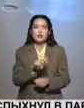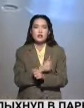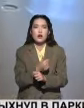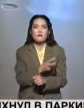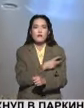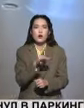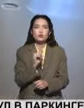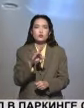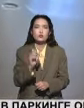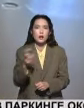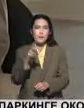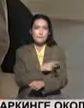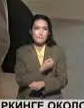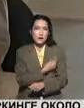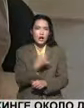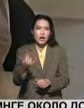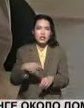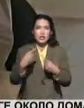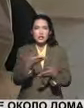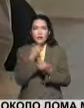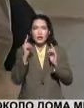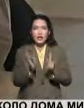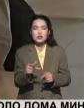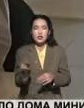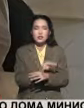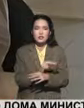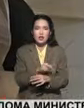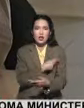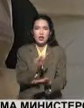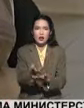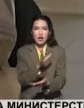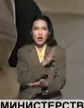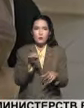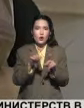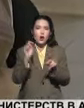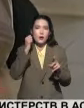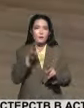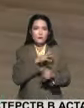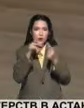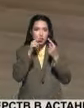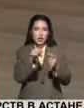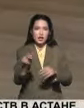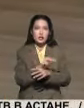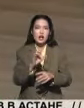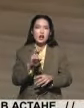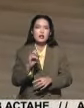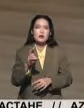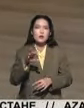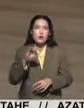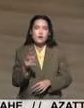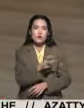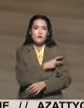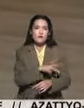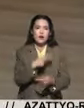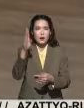главврач Наурзумской больницы. Именно она не давала согласия на реанимационную терапию. Кроме того, бабушка была против лечения антибиотиками. Врачи